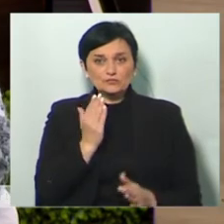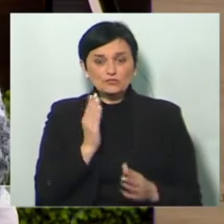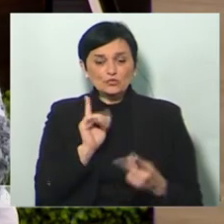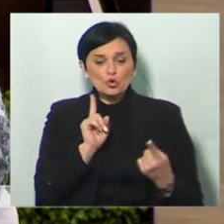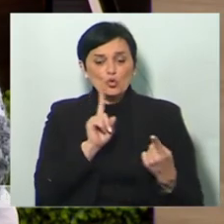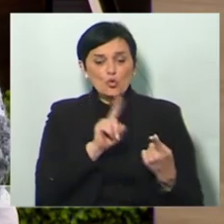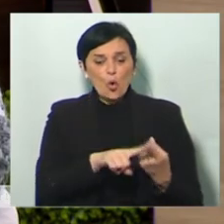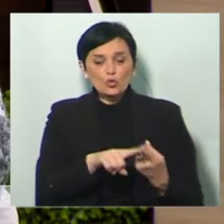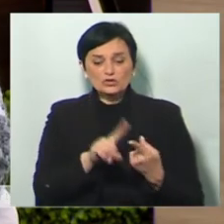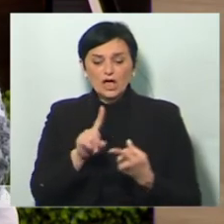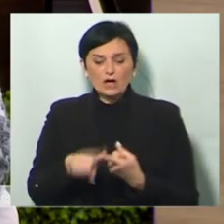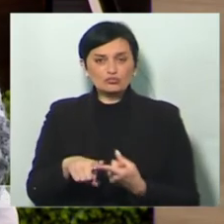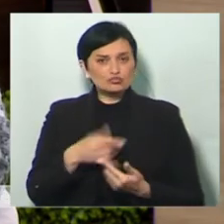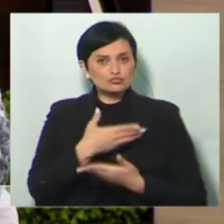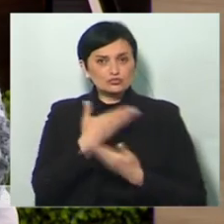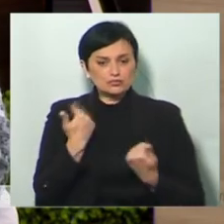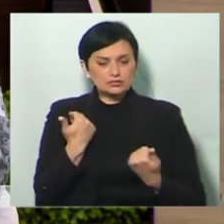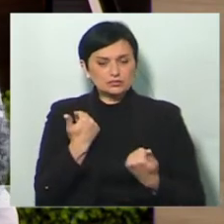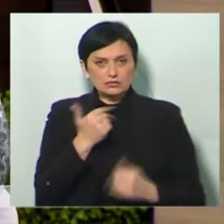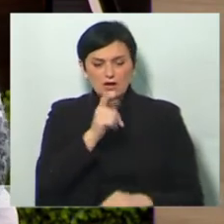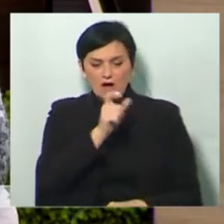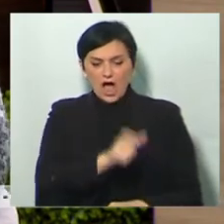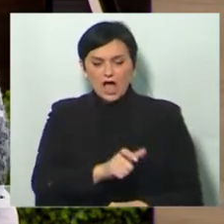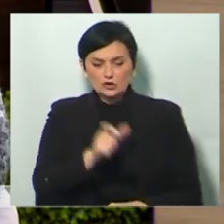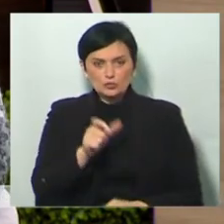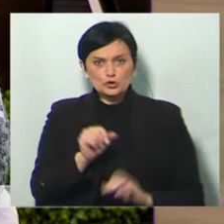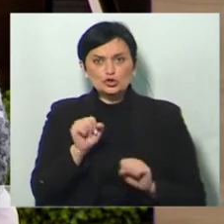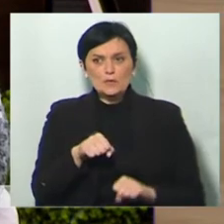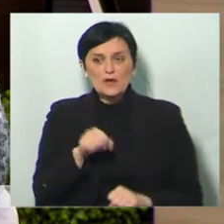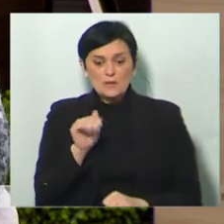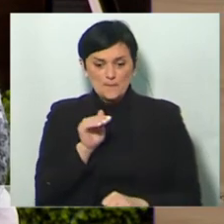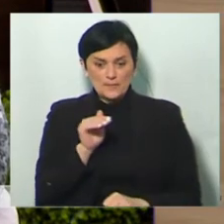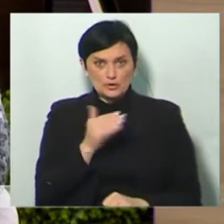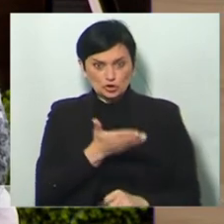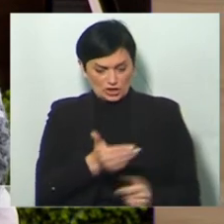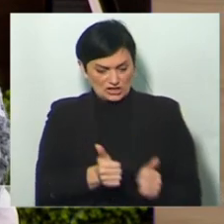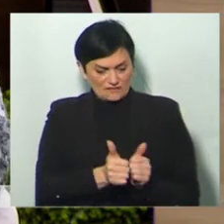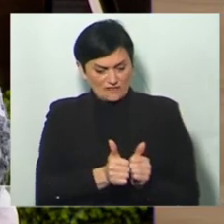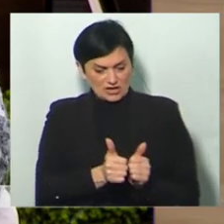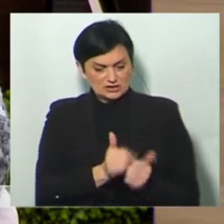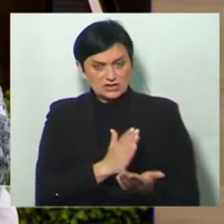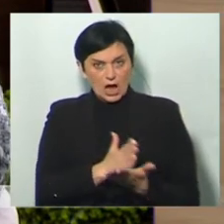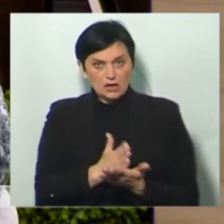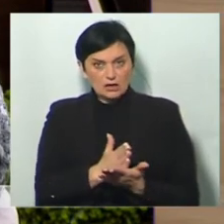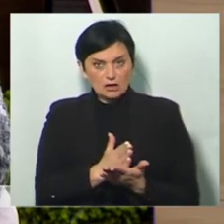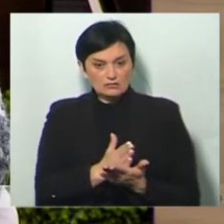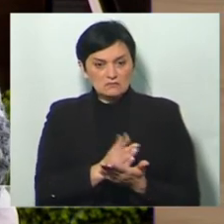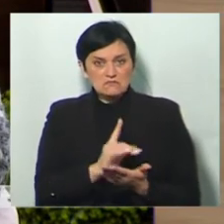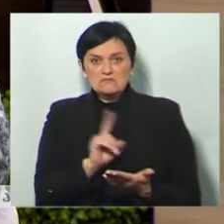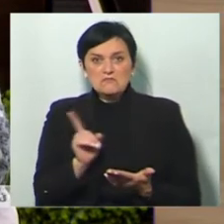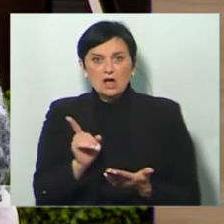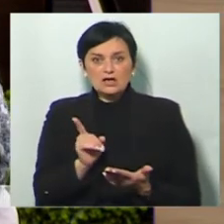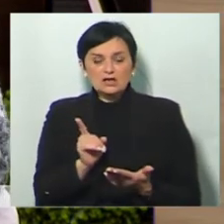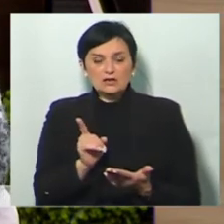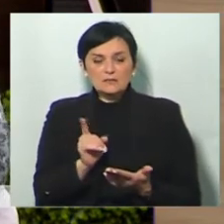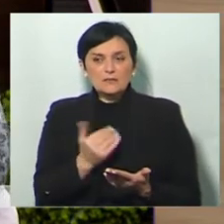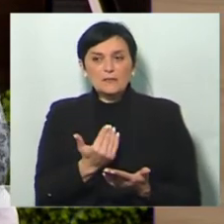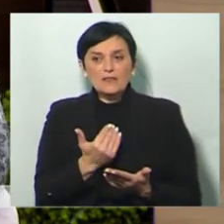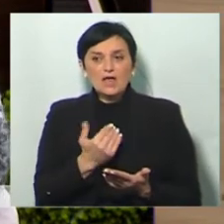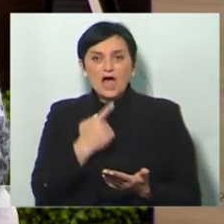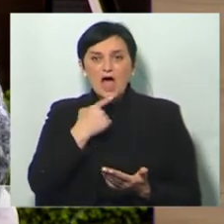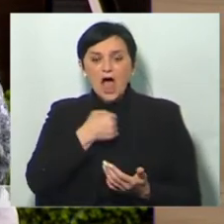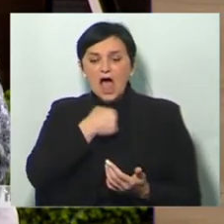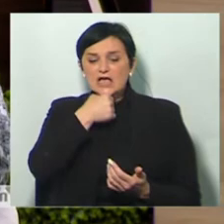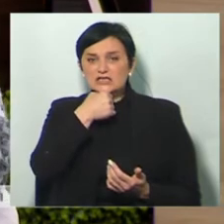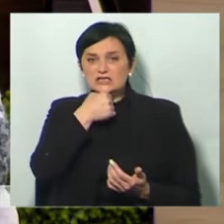კონტაქტი არ გაქვს იმ ადამიანებთან, რომლებიც შეიძლება ფიზიკურად ჩვენს გვერდზე არიან. Ანუ იქ